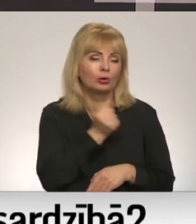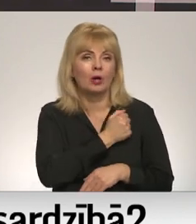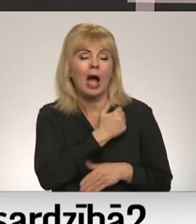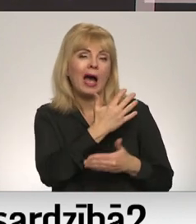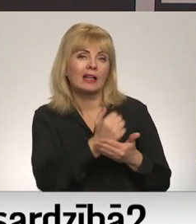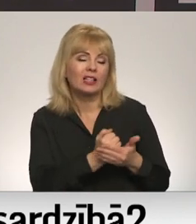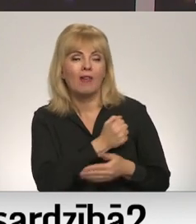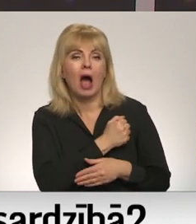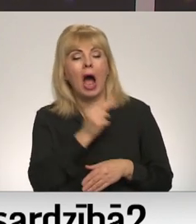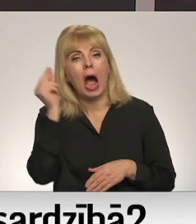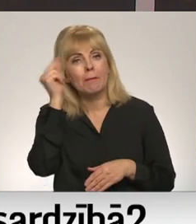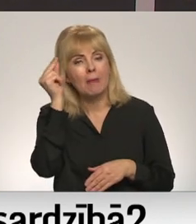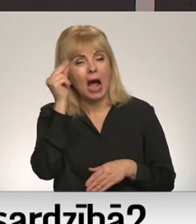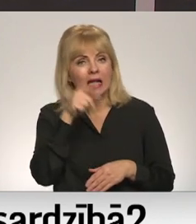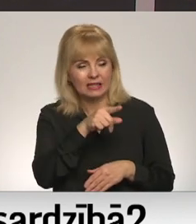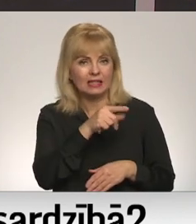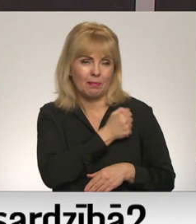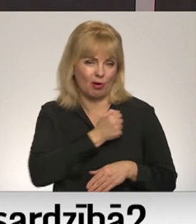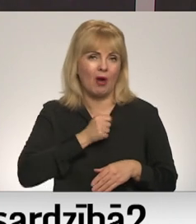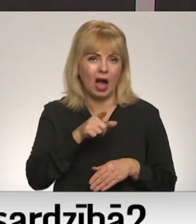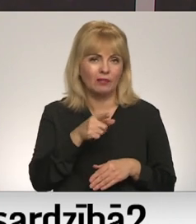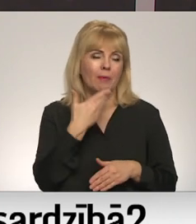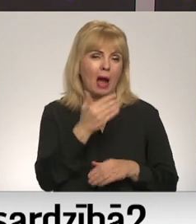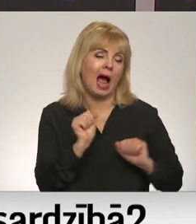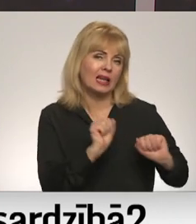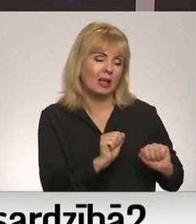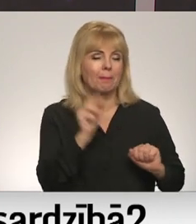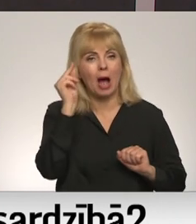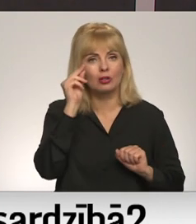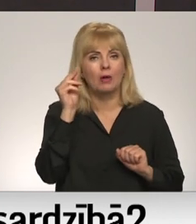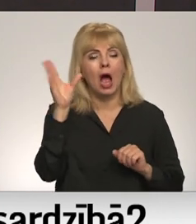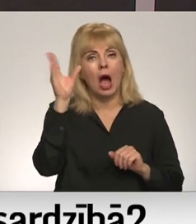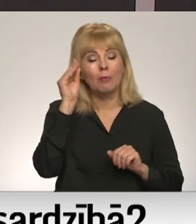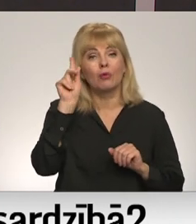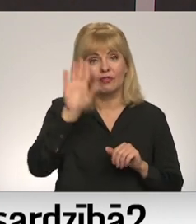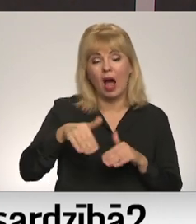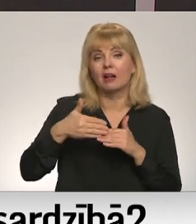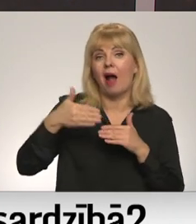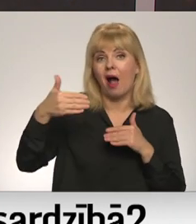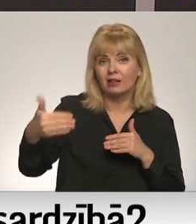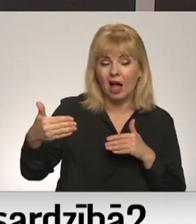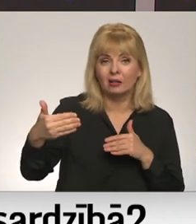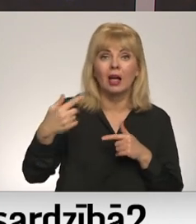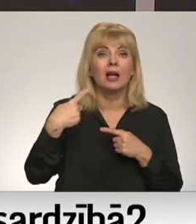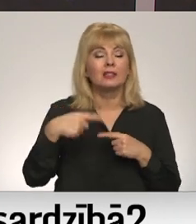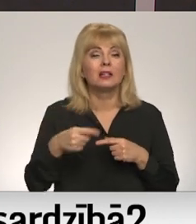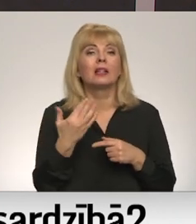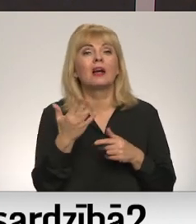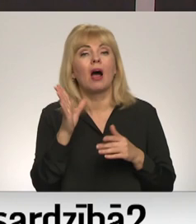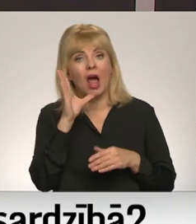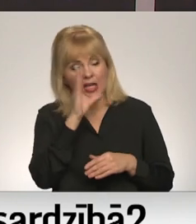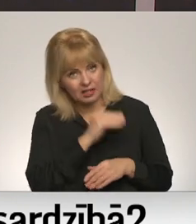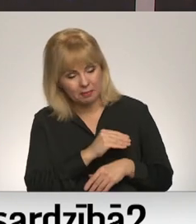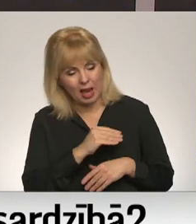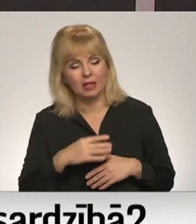apmācības kursu. Izskanējis piedāvājums par valsts aizsardzības mācības apgūšanu attālināti. Taču cik tas ir reāli? Vairāk